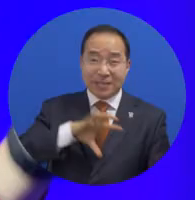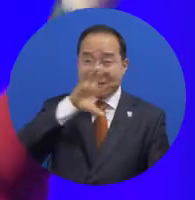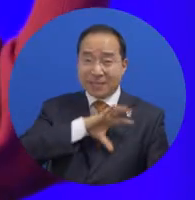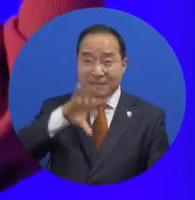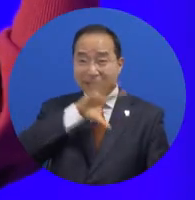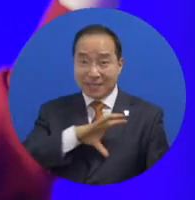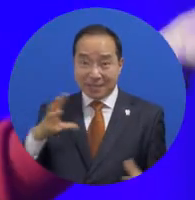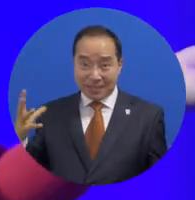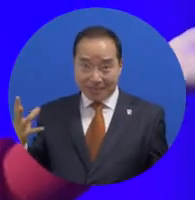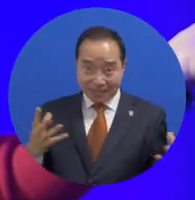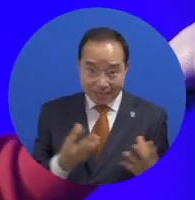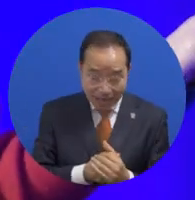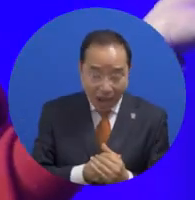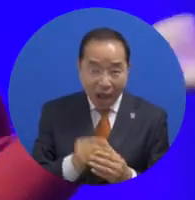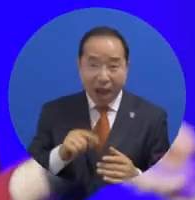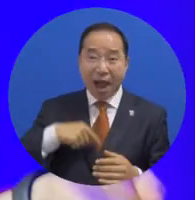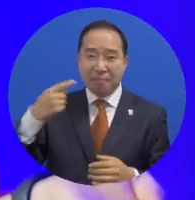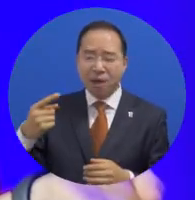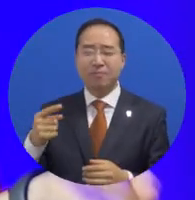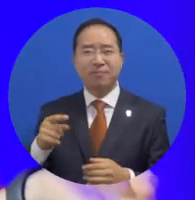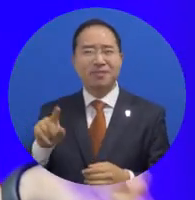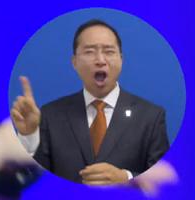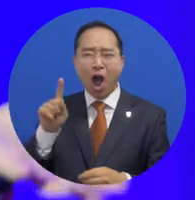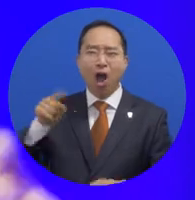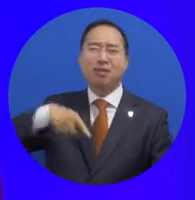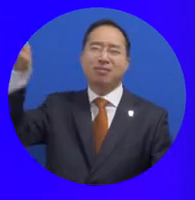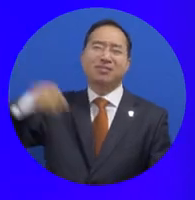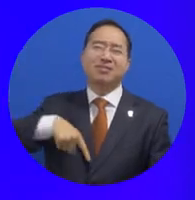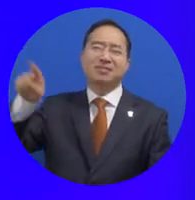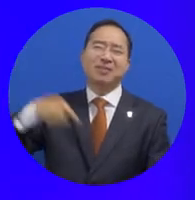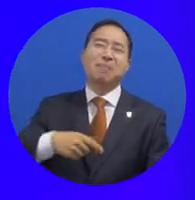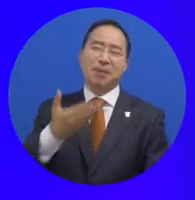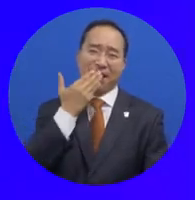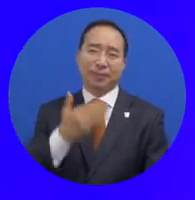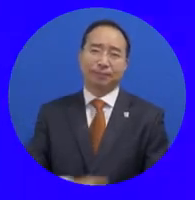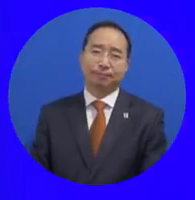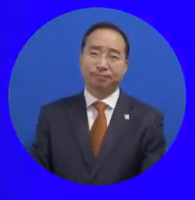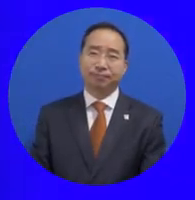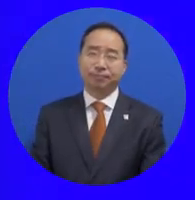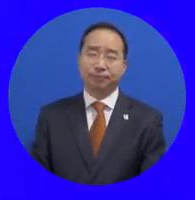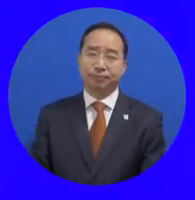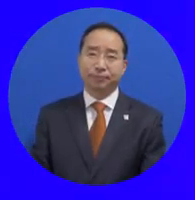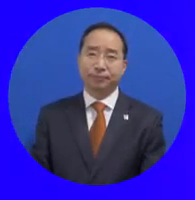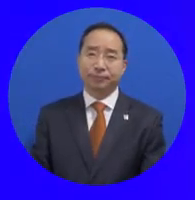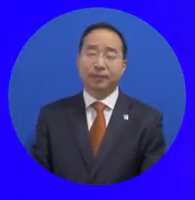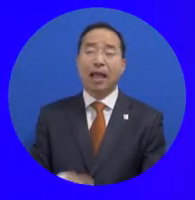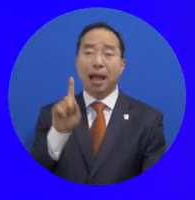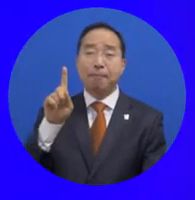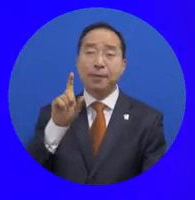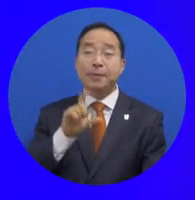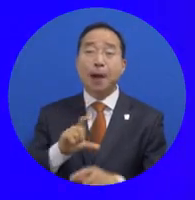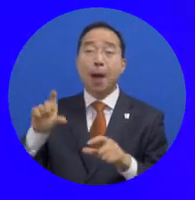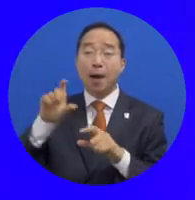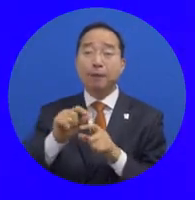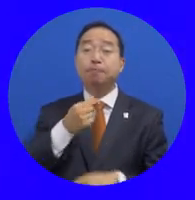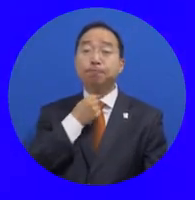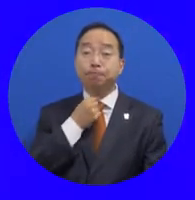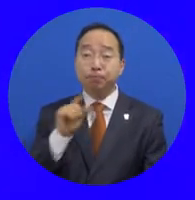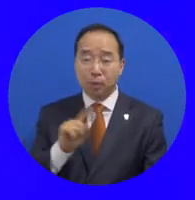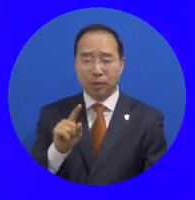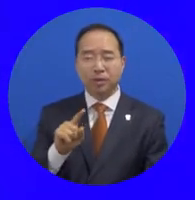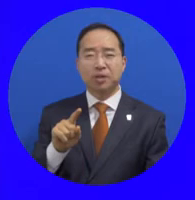하면 어떠한 저질 체력도 갈 수 있는 데가 몽블랑입니다. 저는 한 번 더 도전을 하고